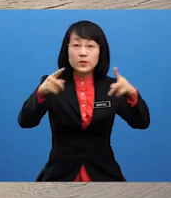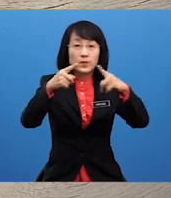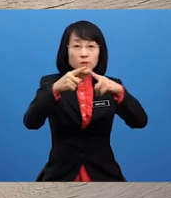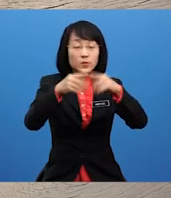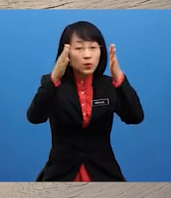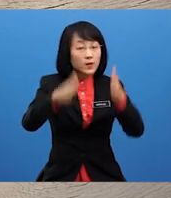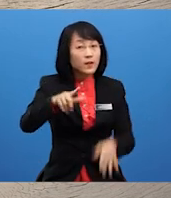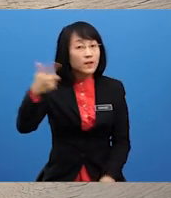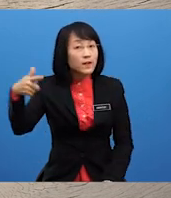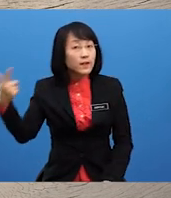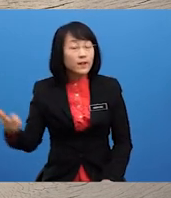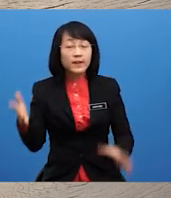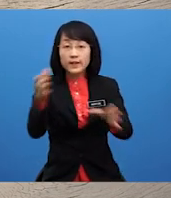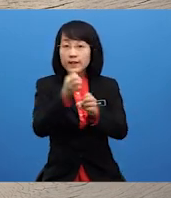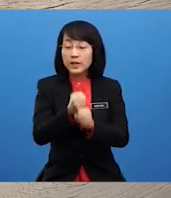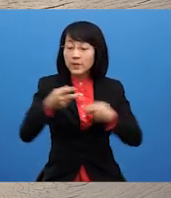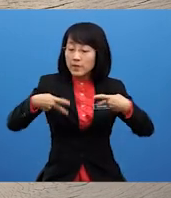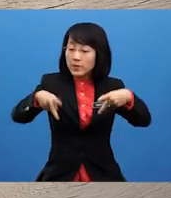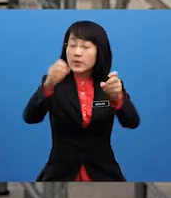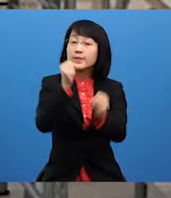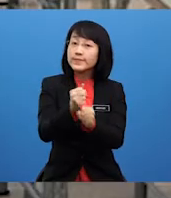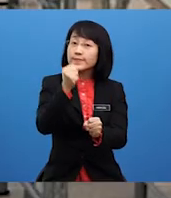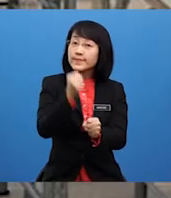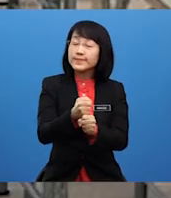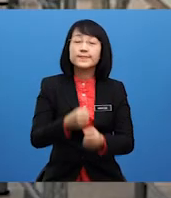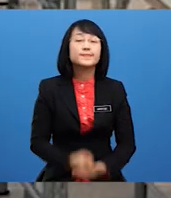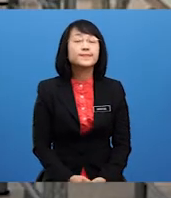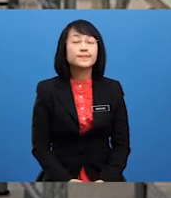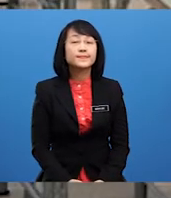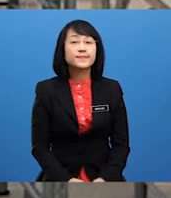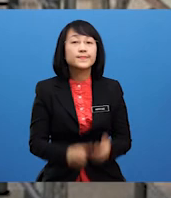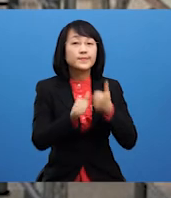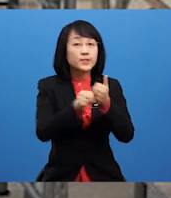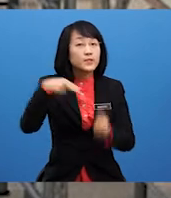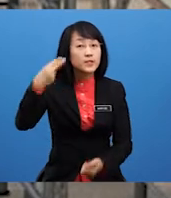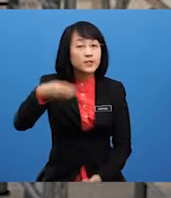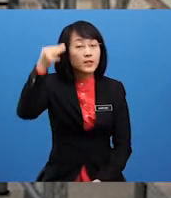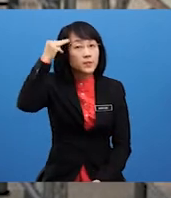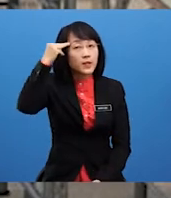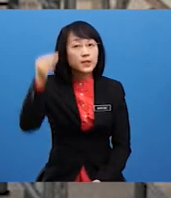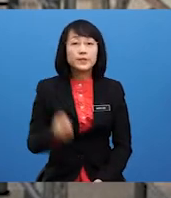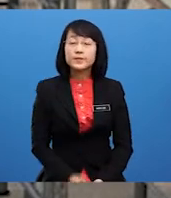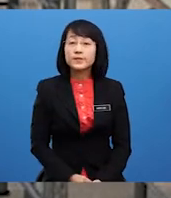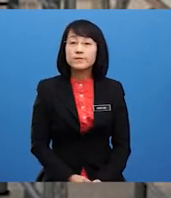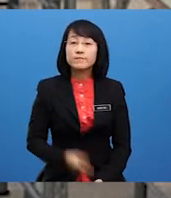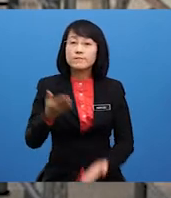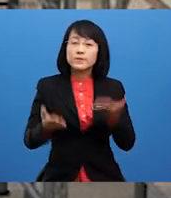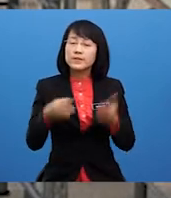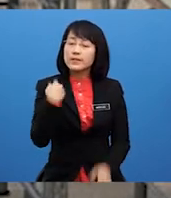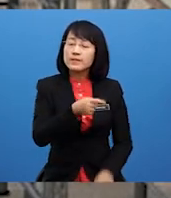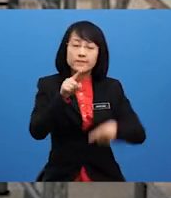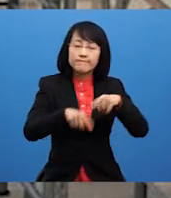lain mendapat peluang pekerjaan. Berdasarkan sejarah Melayu, mungkin kita tidak dapat